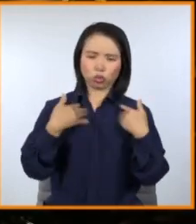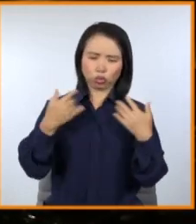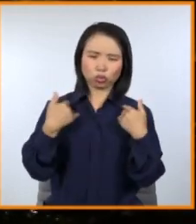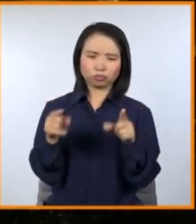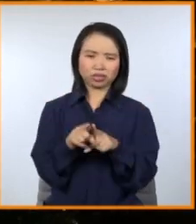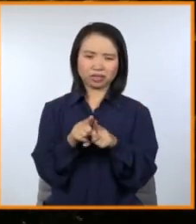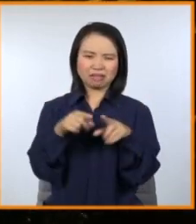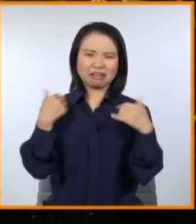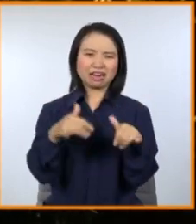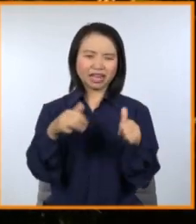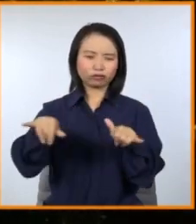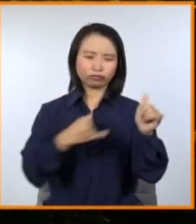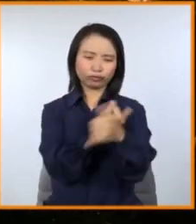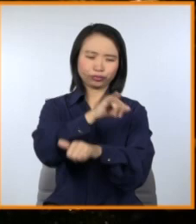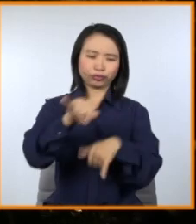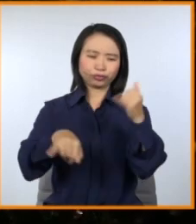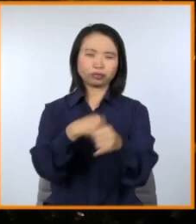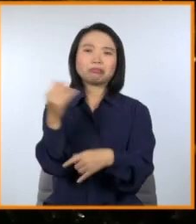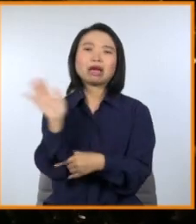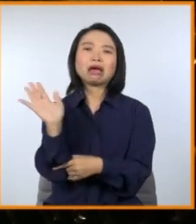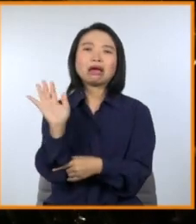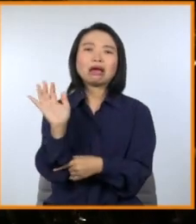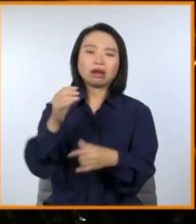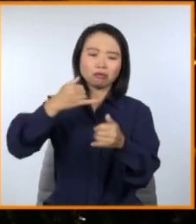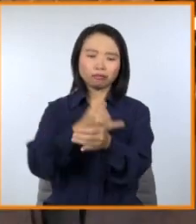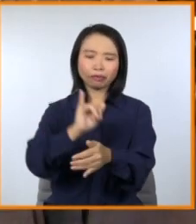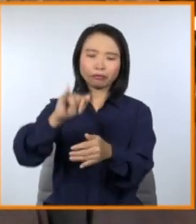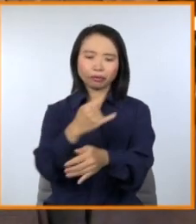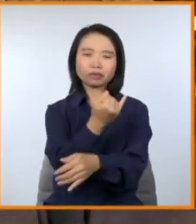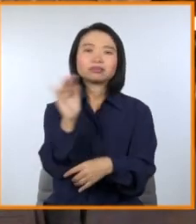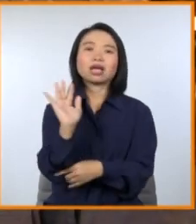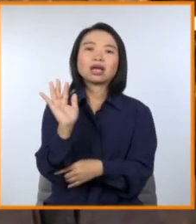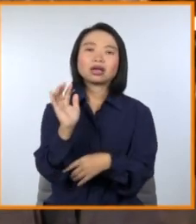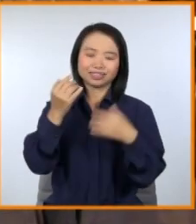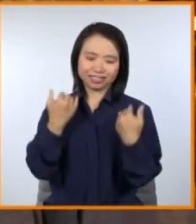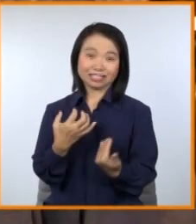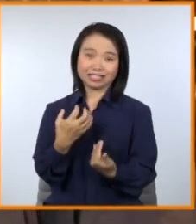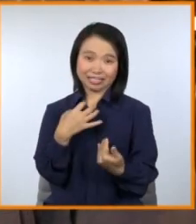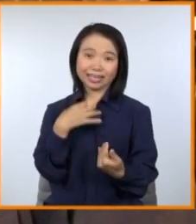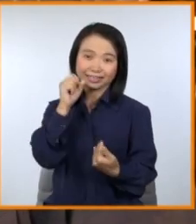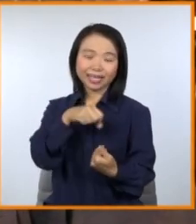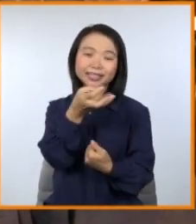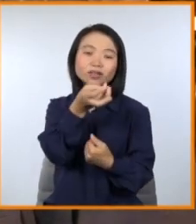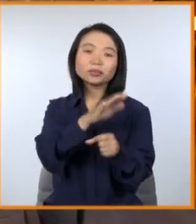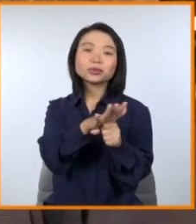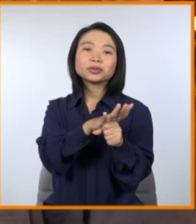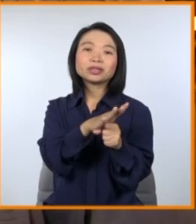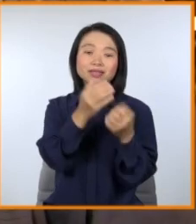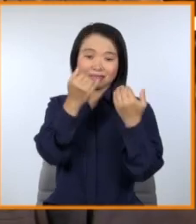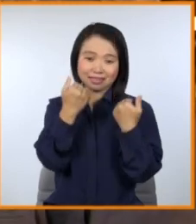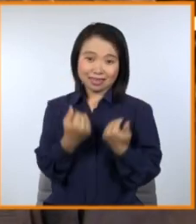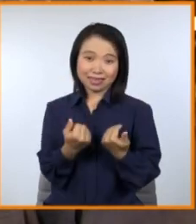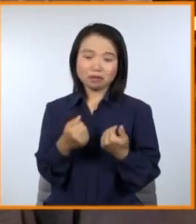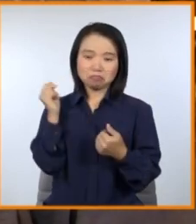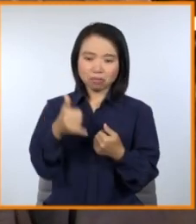แล้วมีแต่เรื่องเครื่องเล่นแกว่งไปแกว่งมาหายไปหายมาอะไรอย่างเงี้ยนะครับเราอยากได้ตรงนั้นมีส่วนหนึ่งเพราะเป็นส่วนของสวนสนุกแต่ว่าม